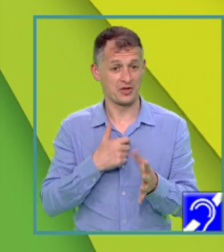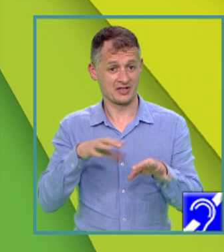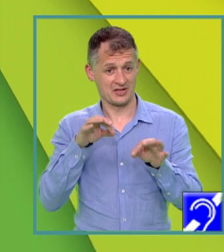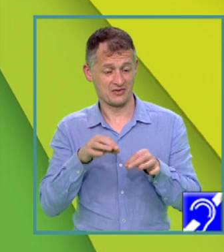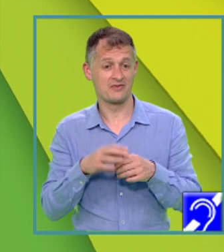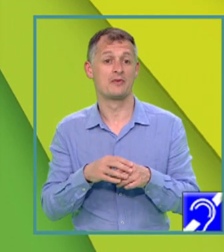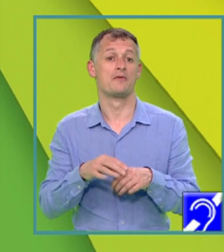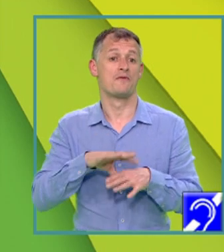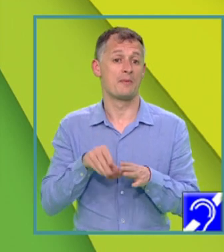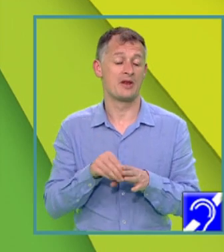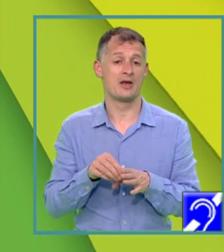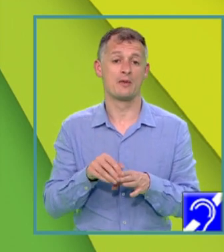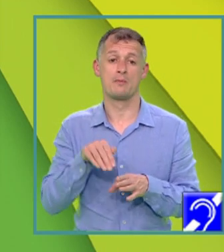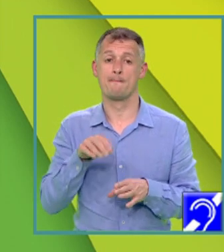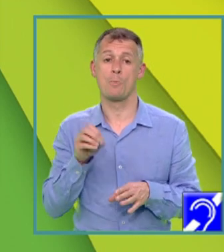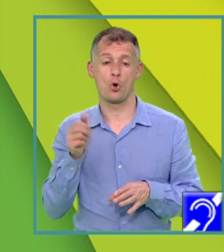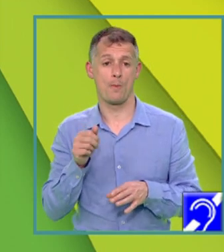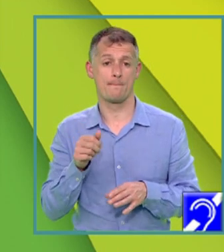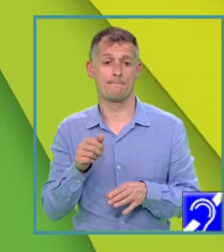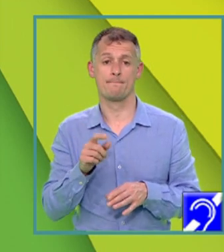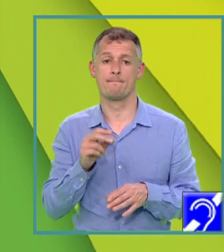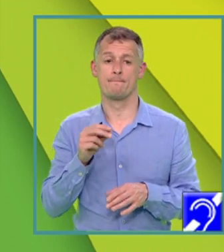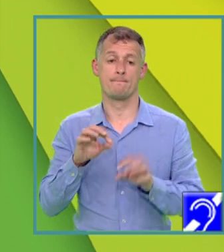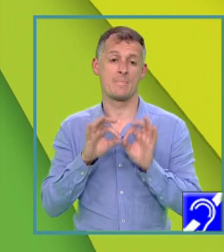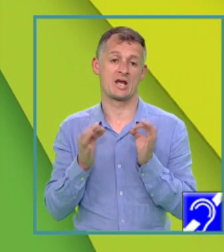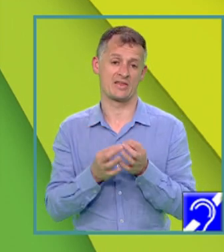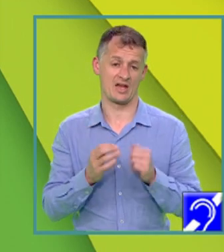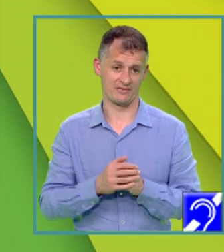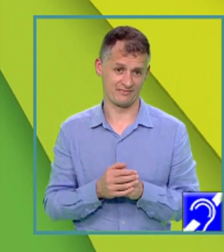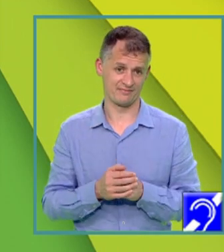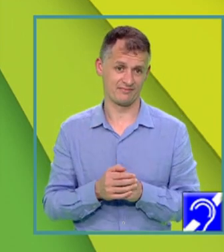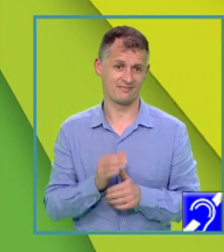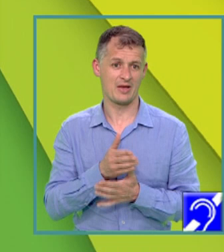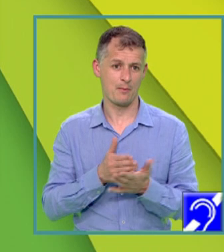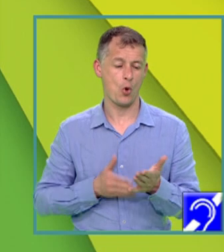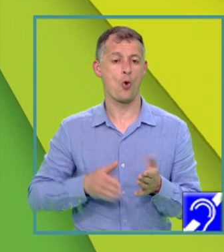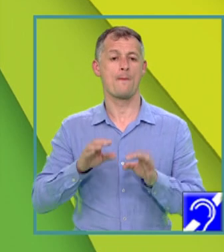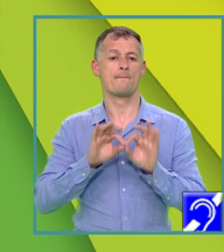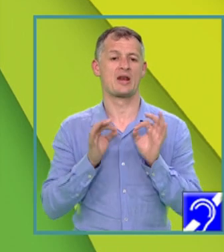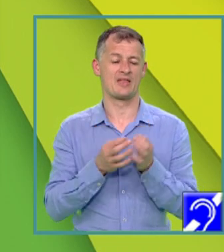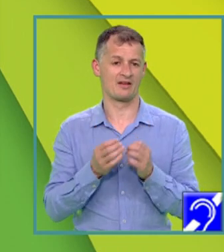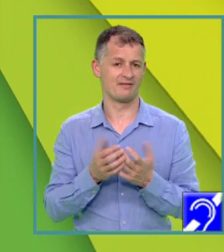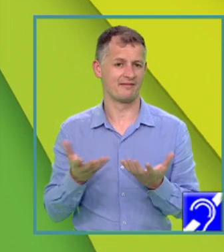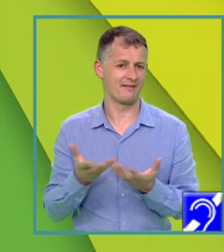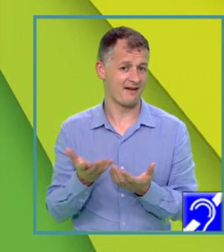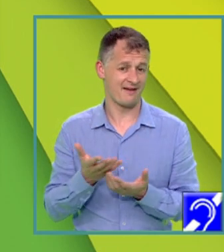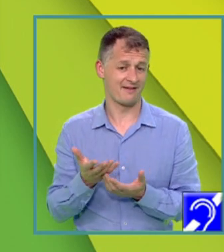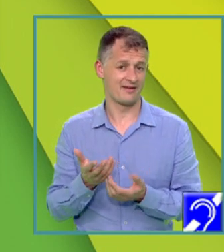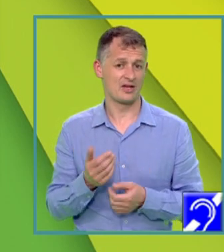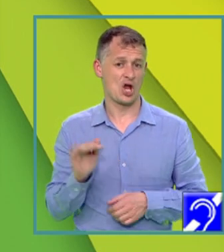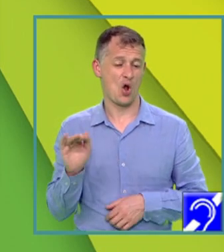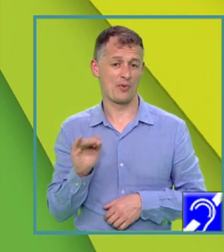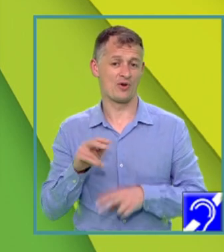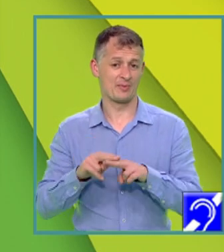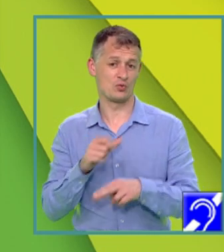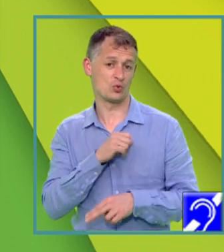familia monoparentală. Vorbim aici despre cauze generatoare, când copilul va rămâne cu un singur